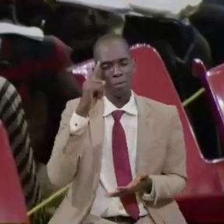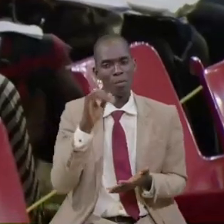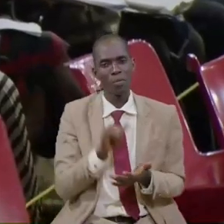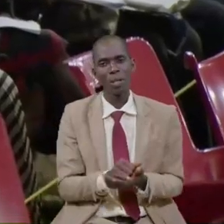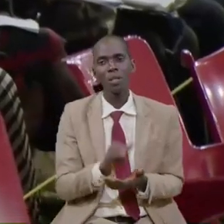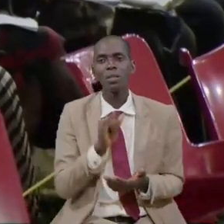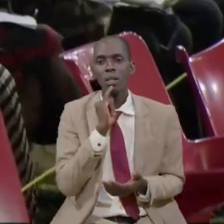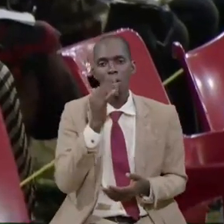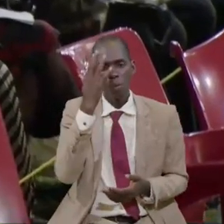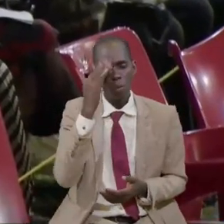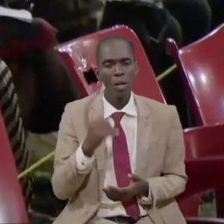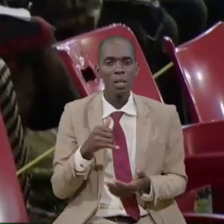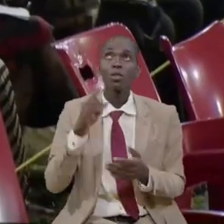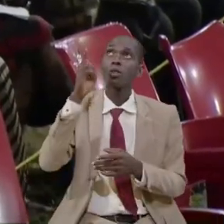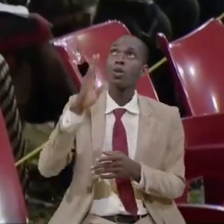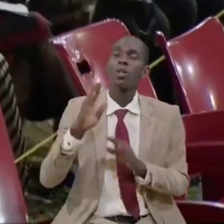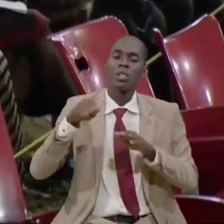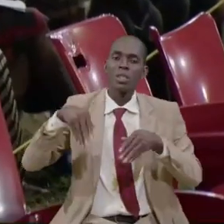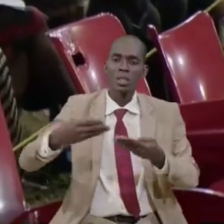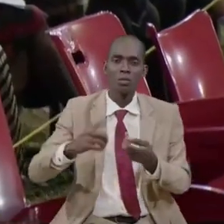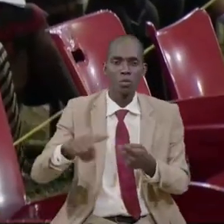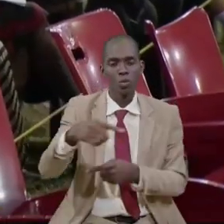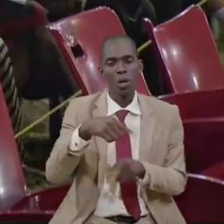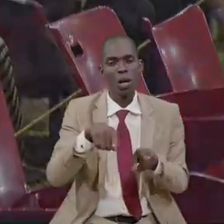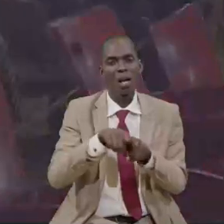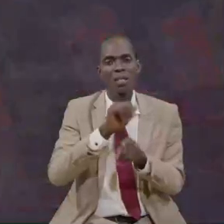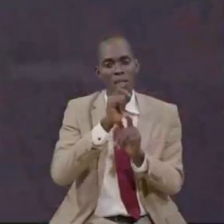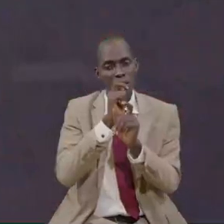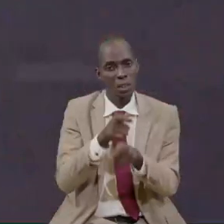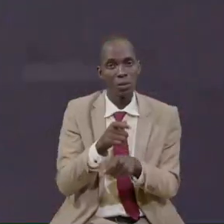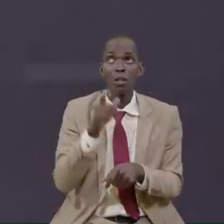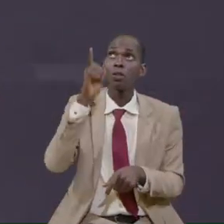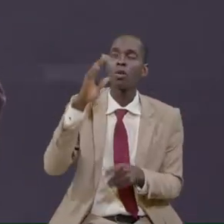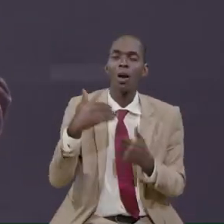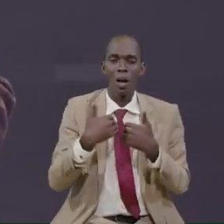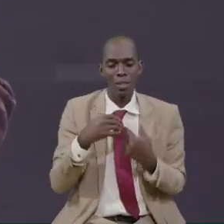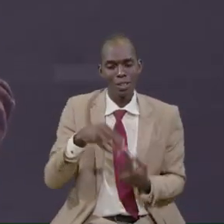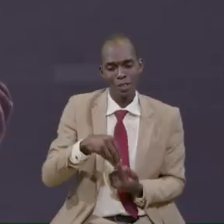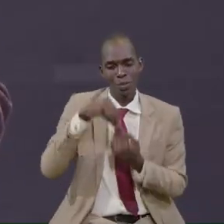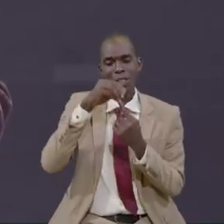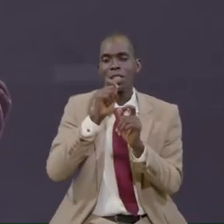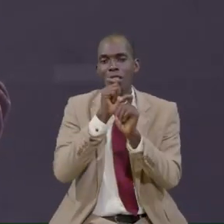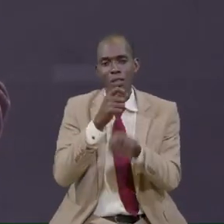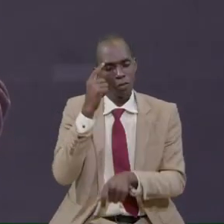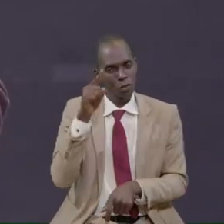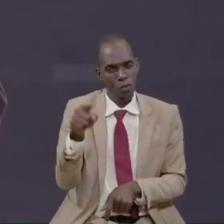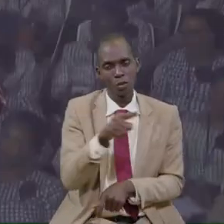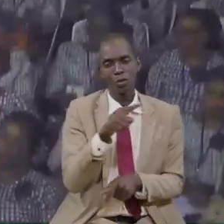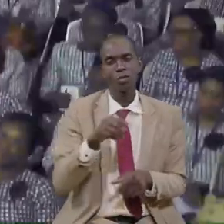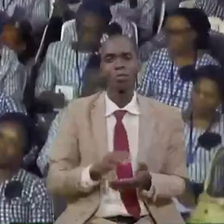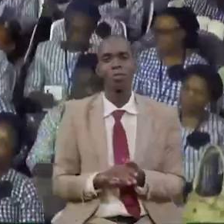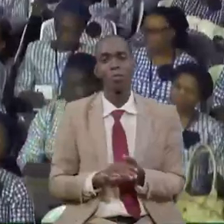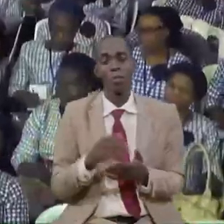pourquoi c'est un don. Et Dieu a un don qui vous attend. Le don